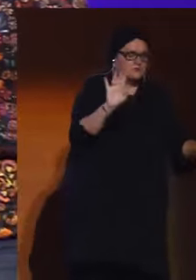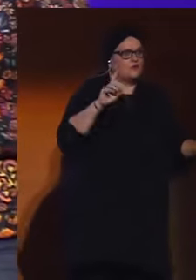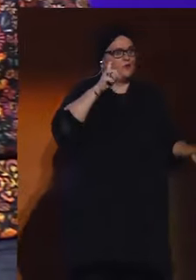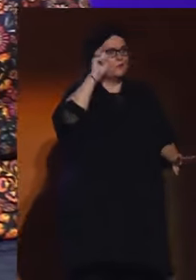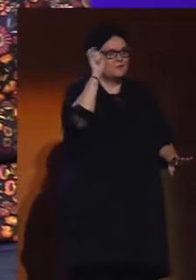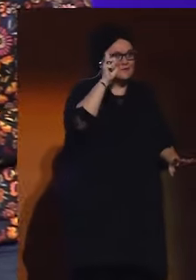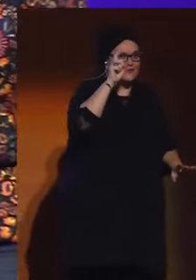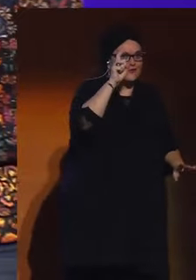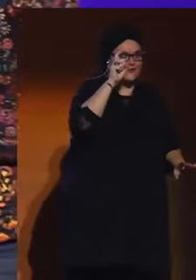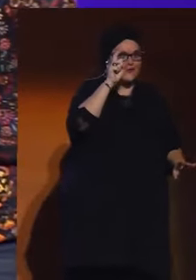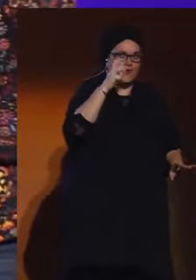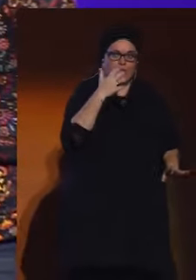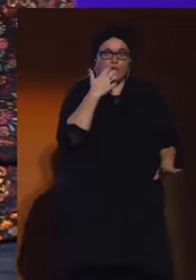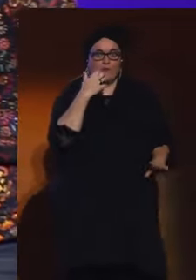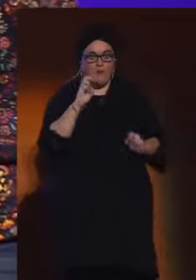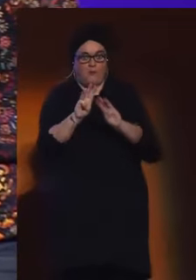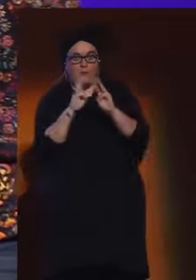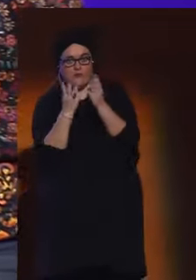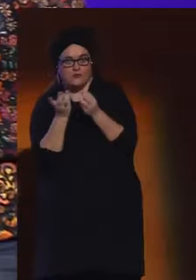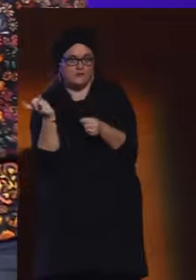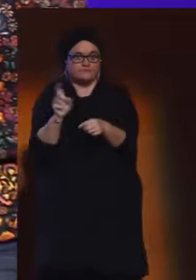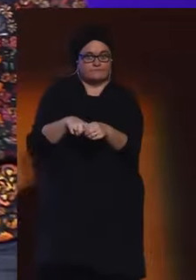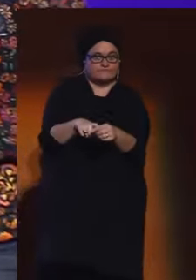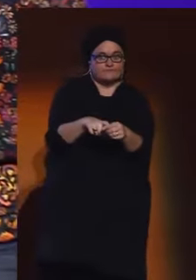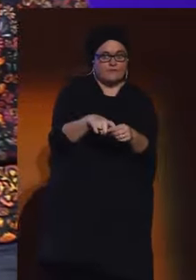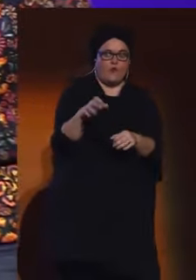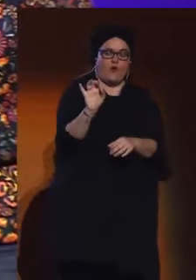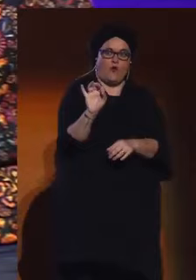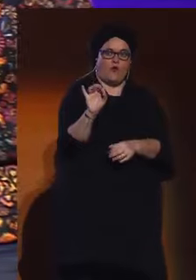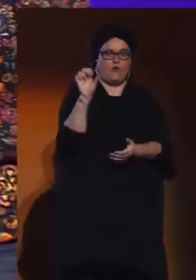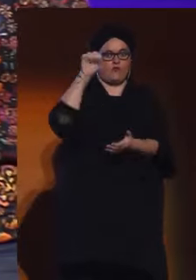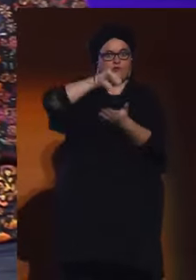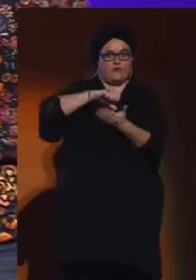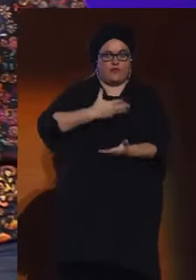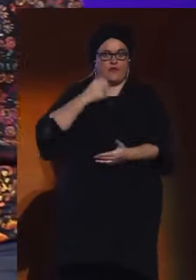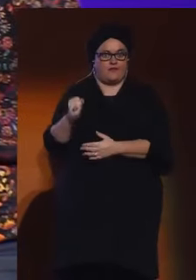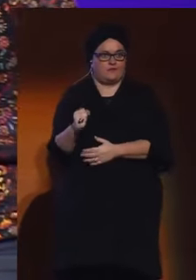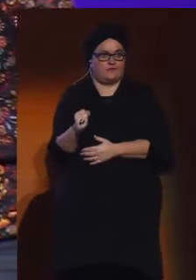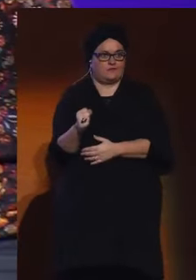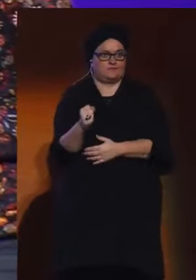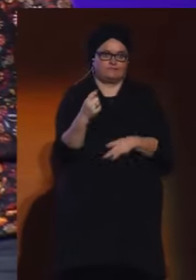irakasle izatea edo, adibidez, parlamentari edo hiriko alkatea, ez.